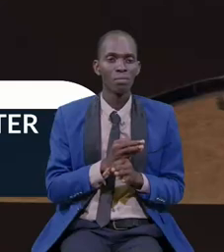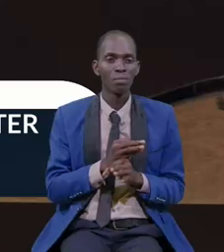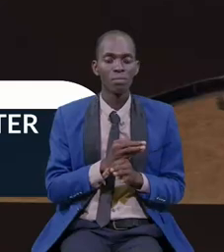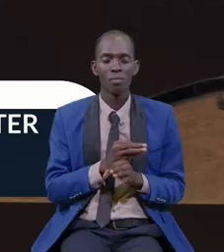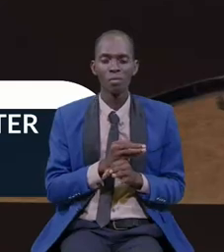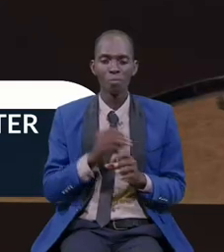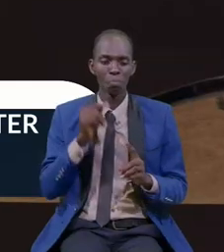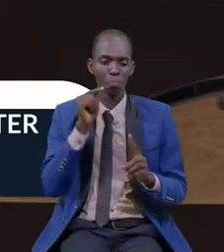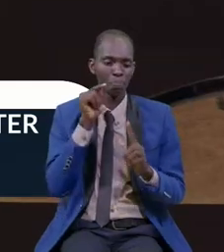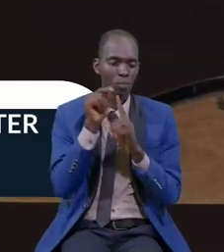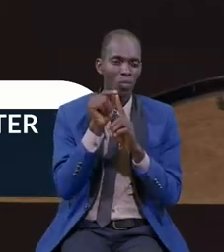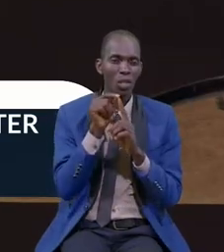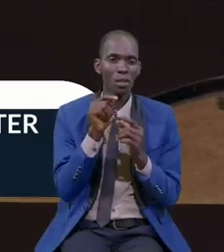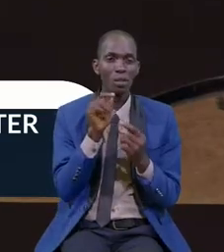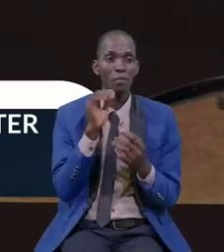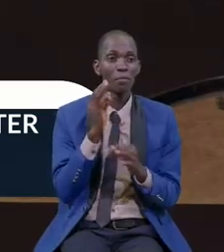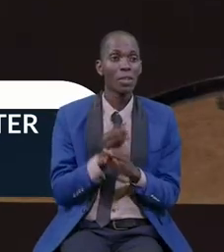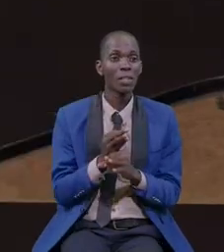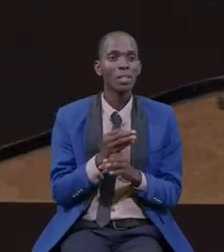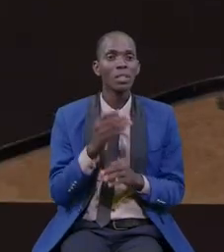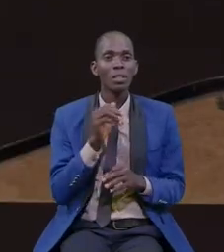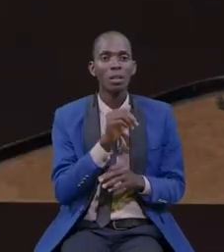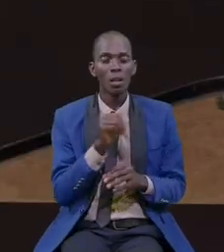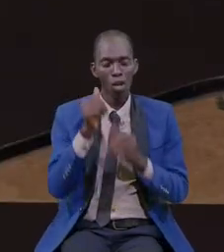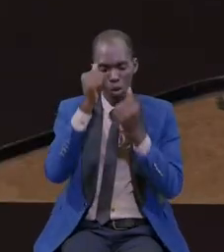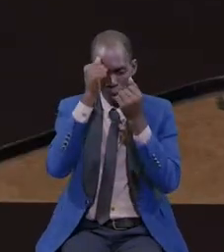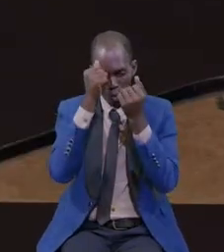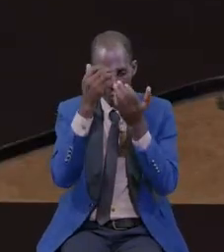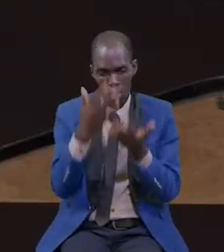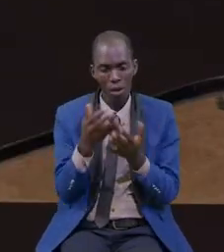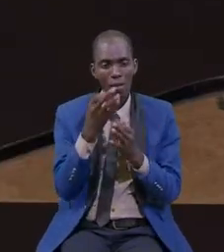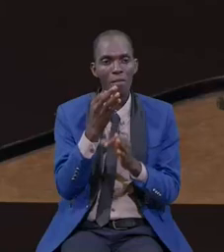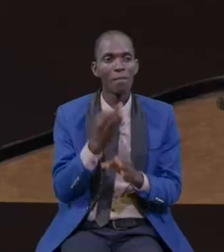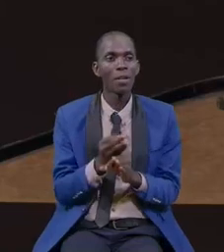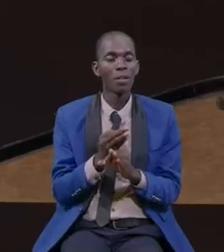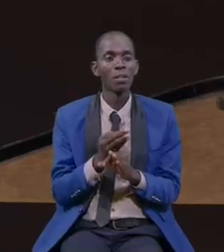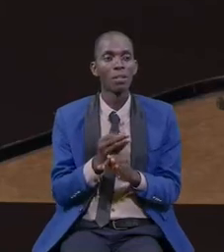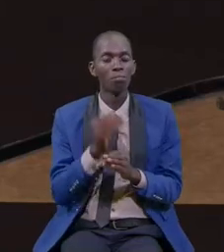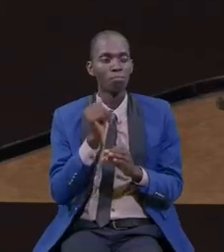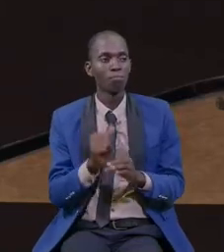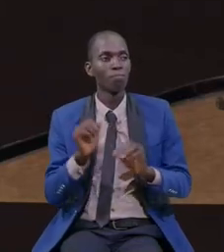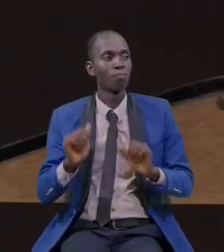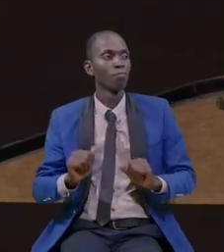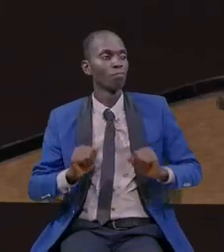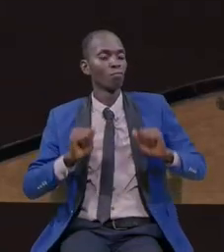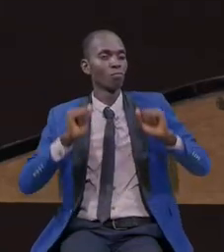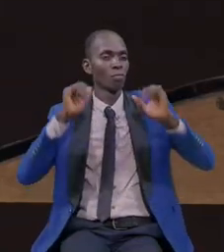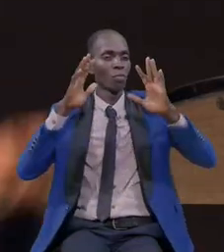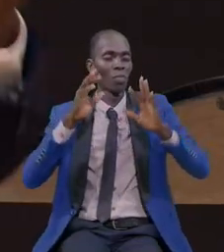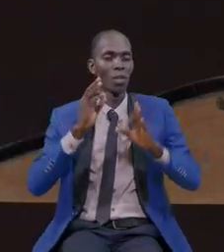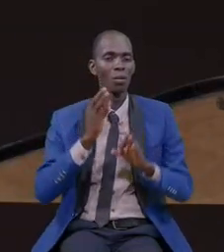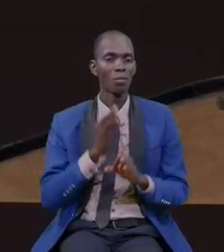décisive la foi obéissante la foi soumise la foi